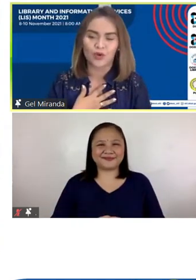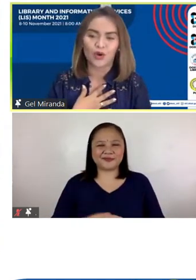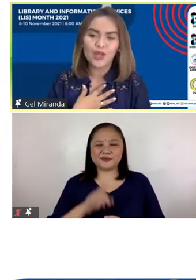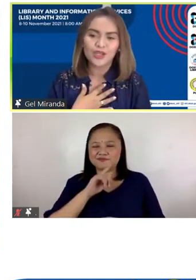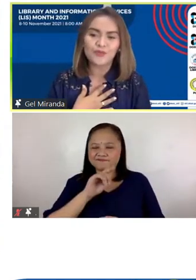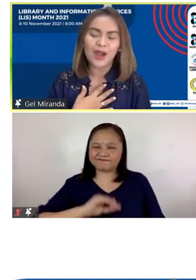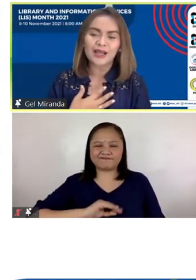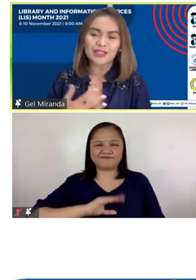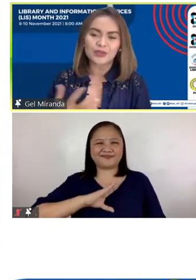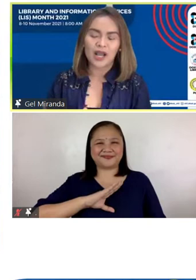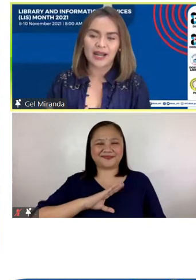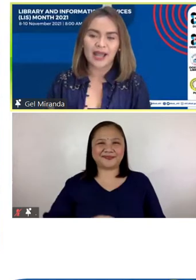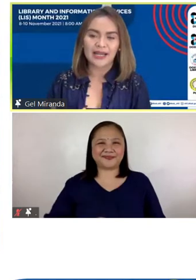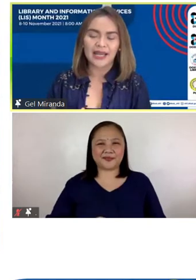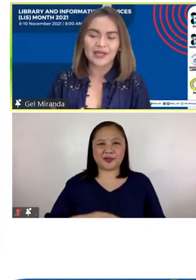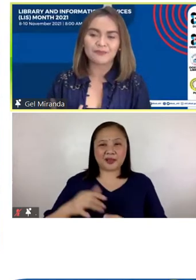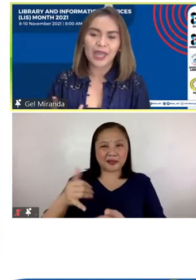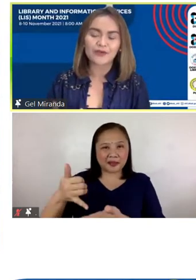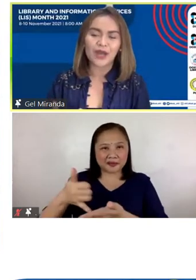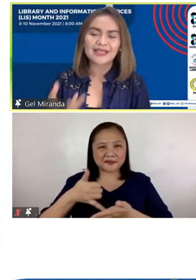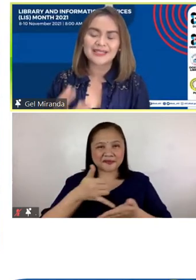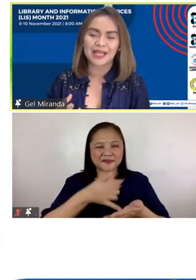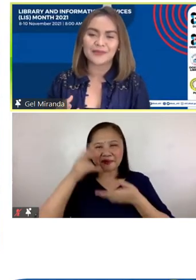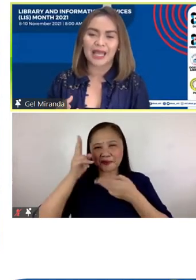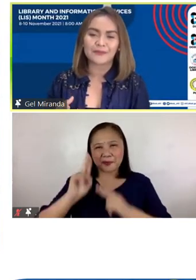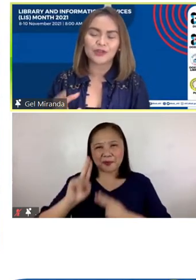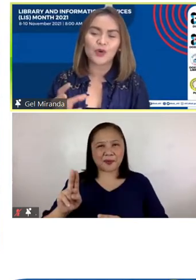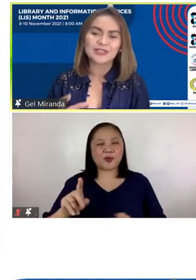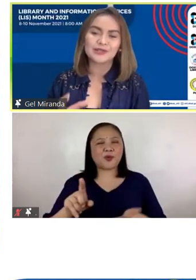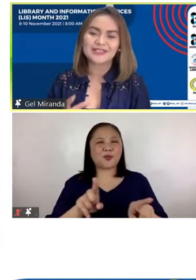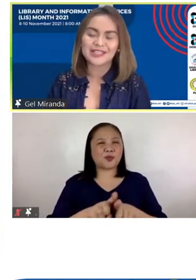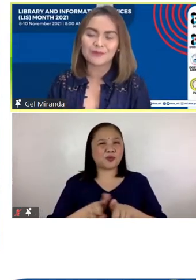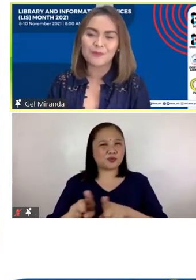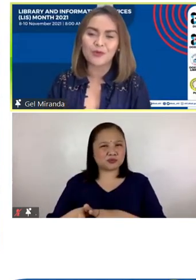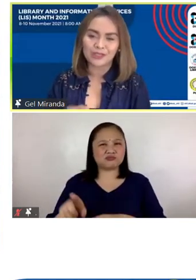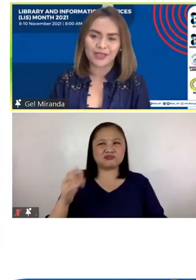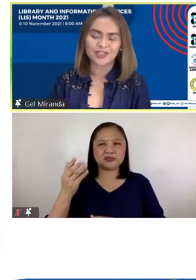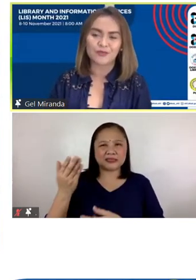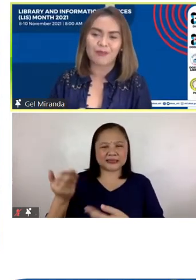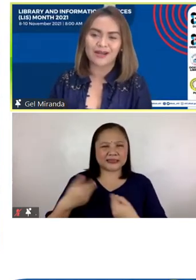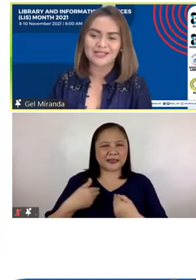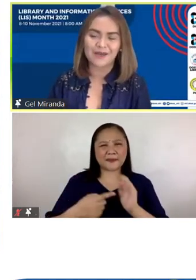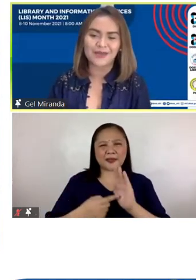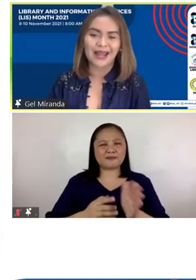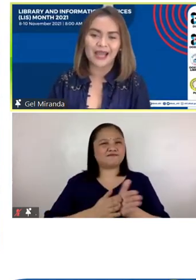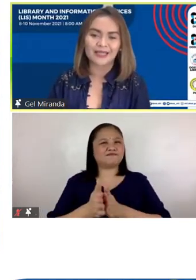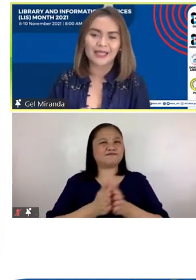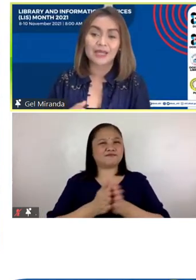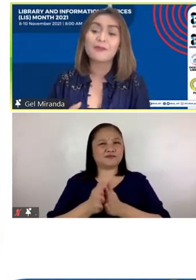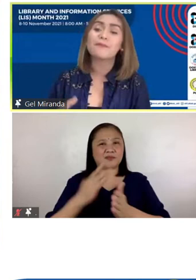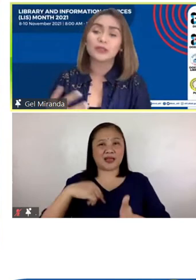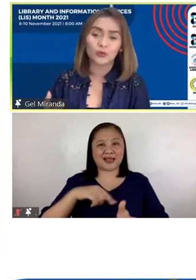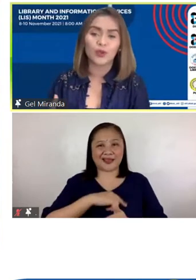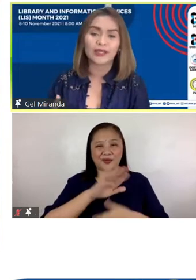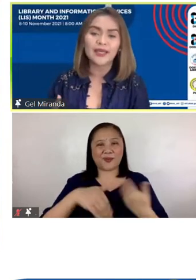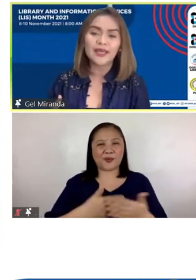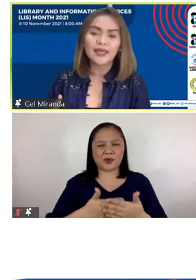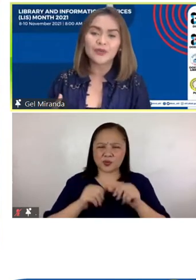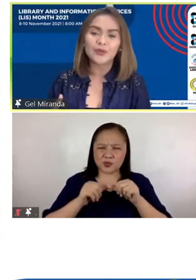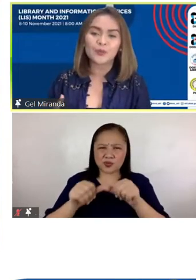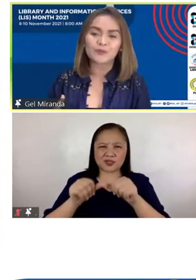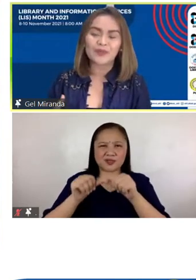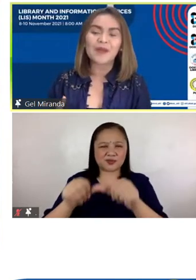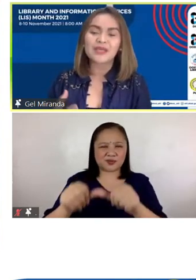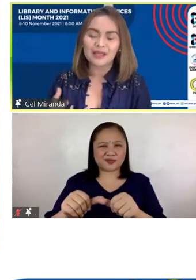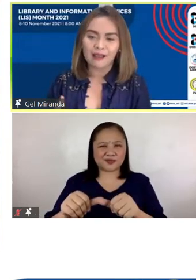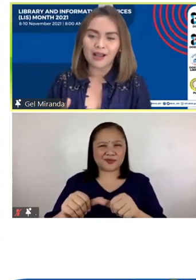puso yung mga ganitong karangalan. Pero at the same time, ito kasi nagsisilbing motivation para sa aming lahat na ipagpatuloy